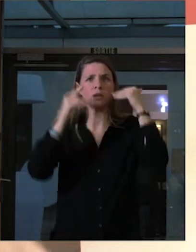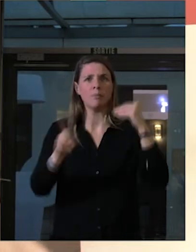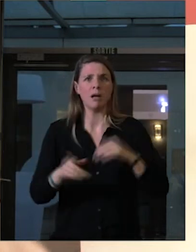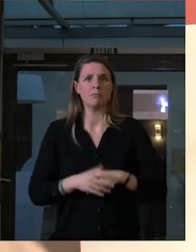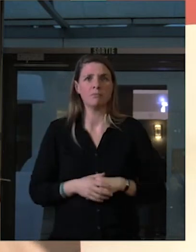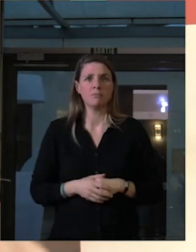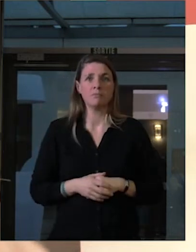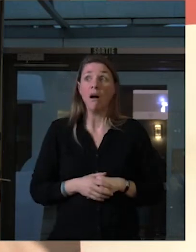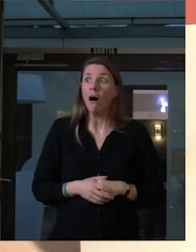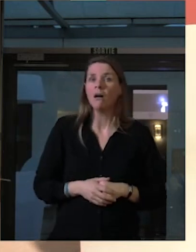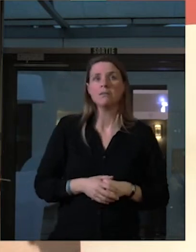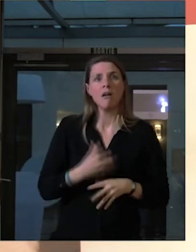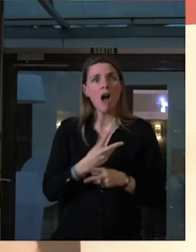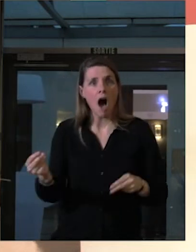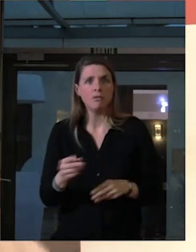apparemment, c'était très, très grave.